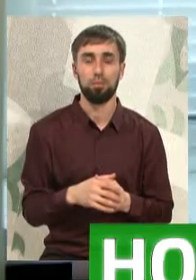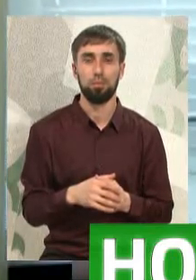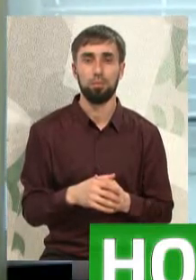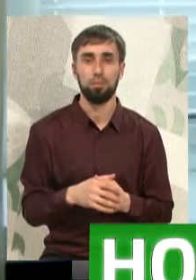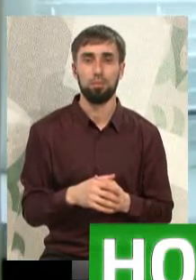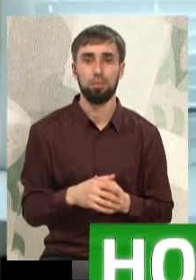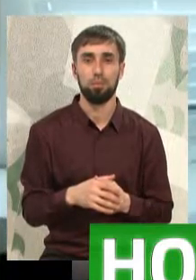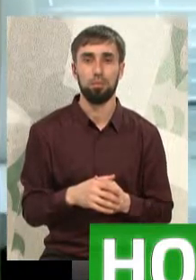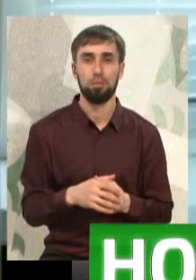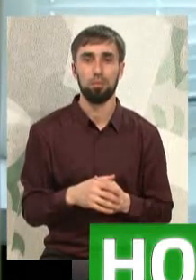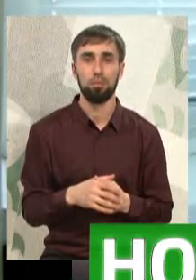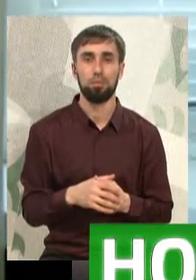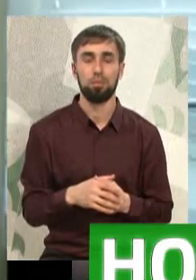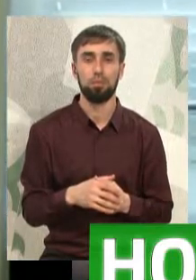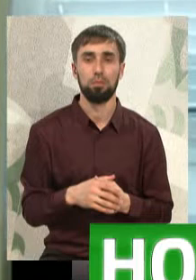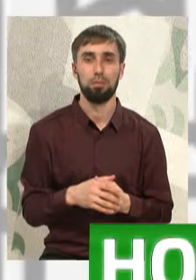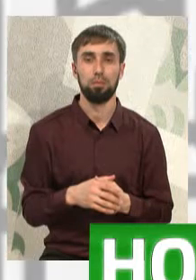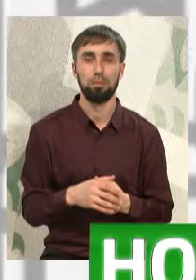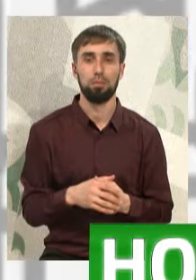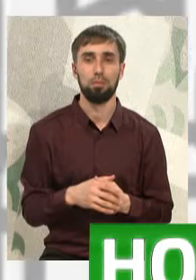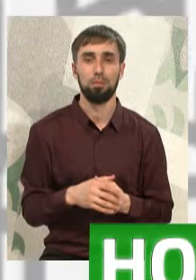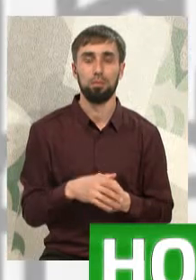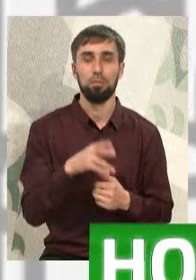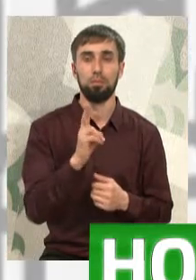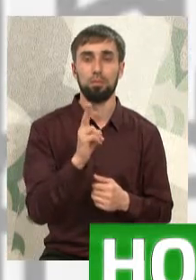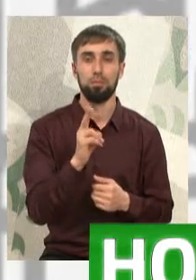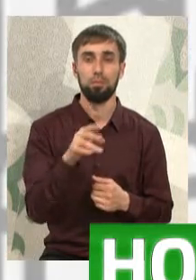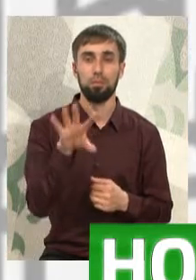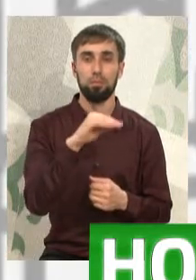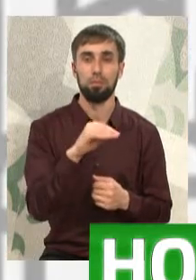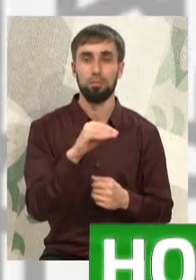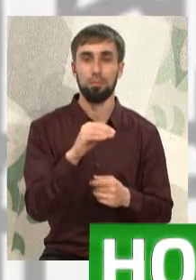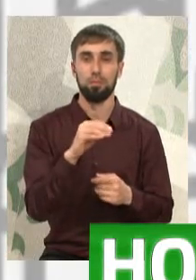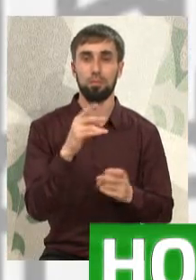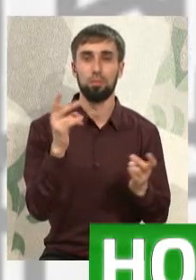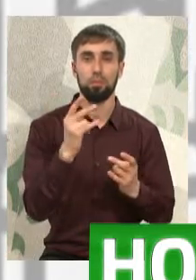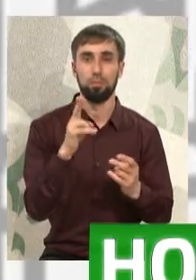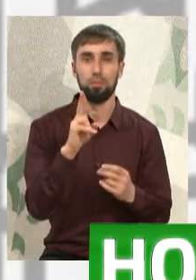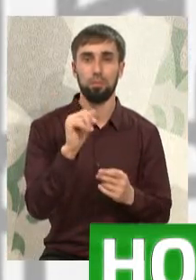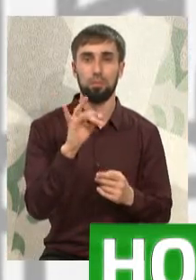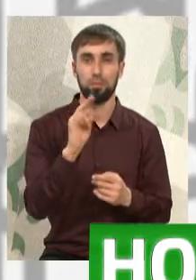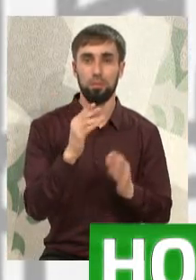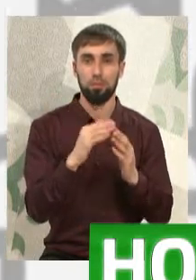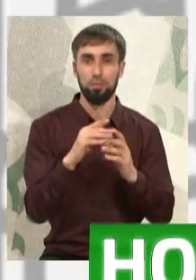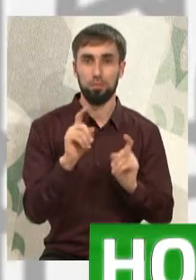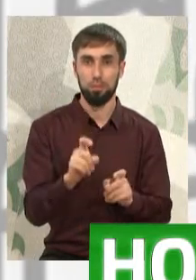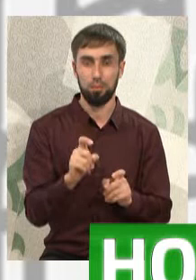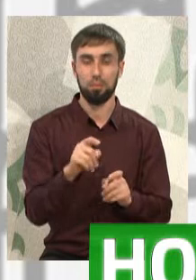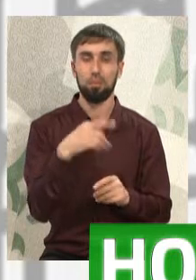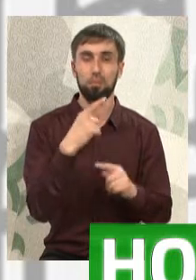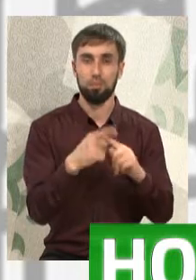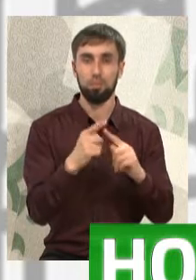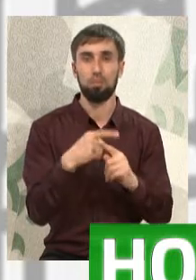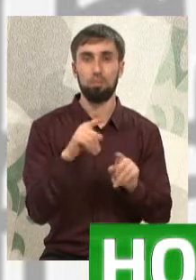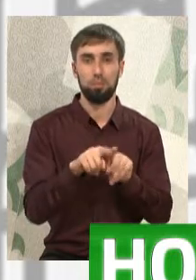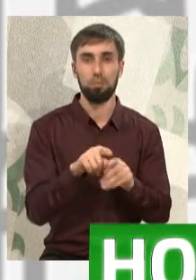Раз, два, три, четыре, пять, шесть. Каждое движение по шесть раз. Те, кто находится на вынужденном карантине, тоже, возможно, не сразу, но находят плюсы. Во-первых,